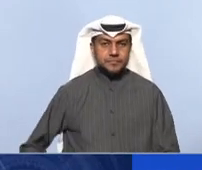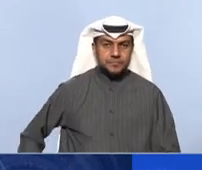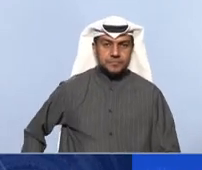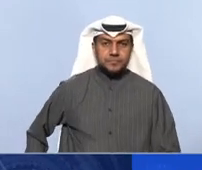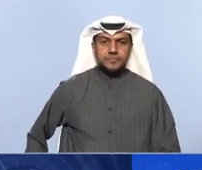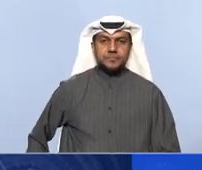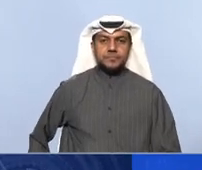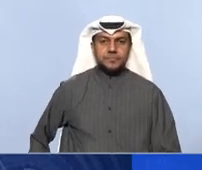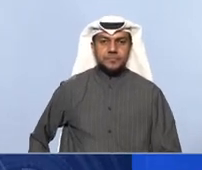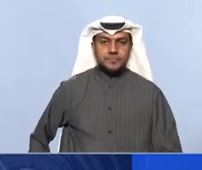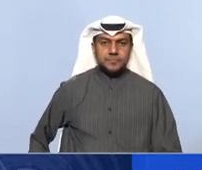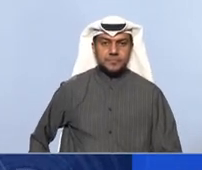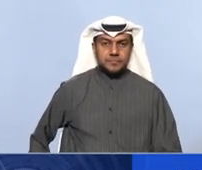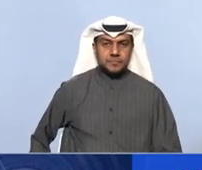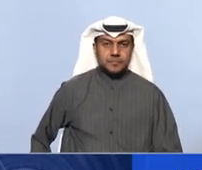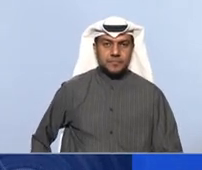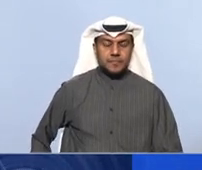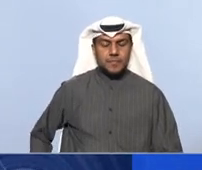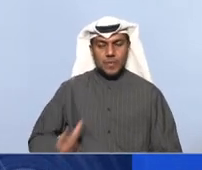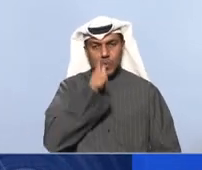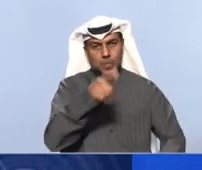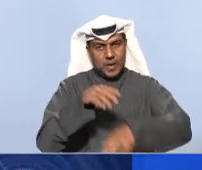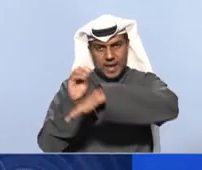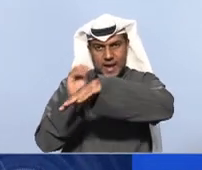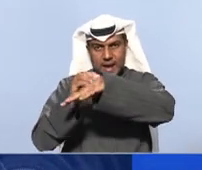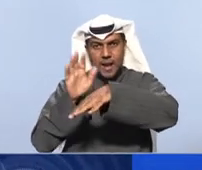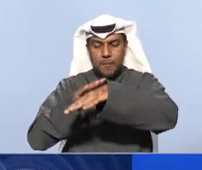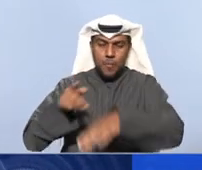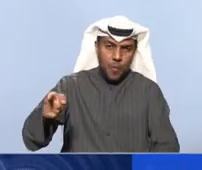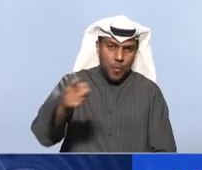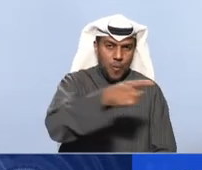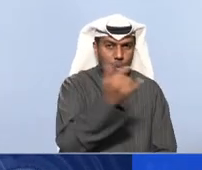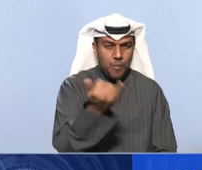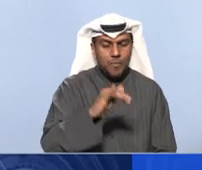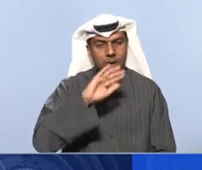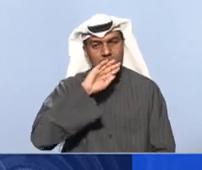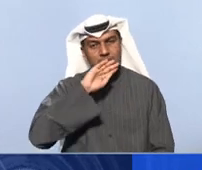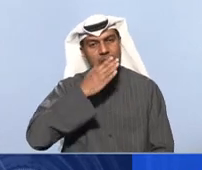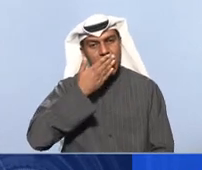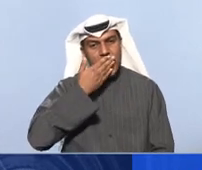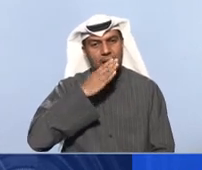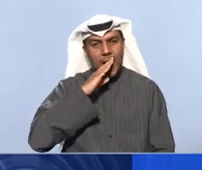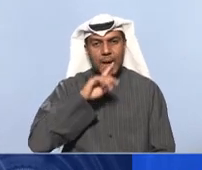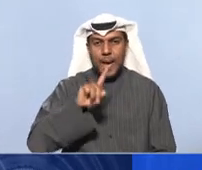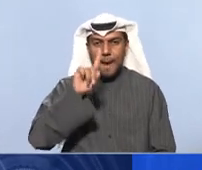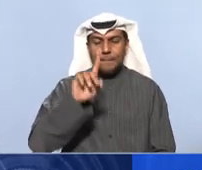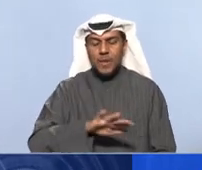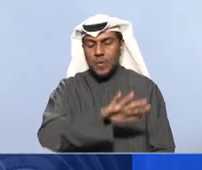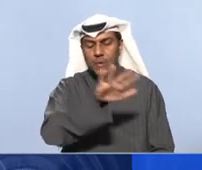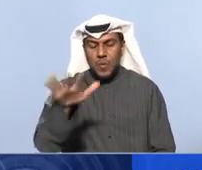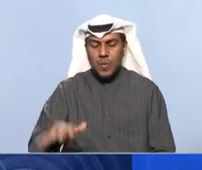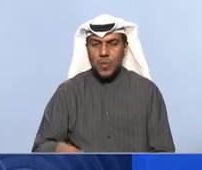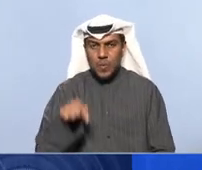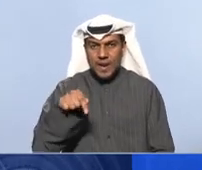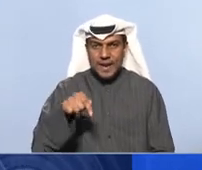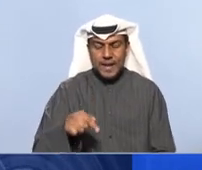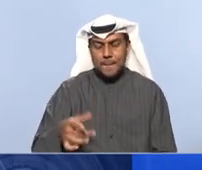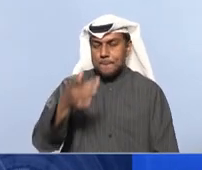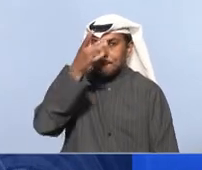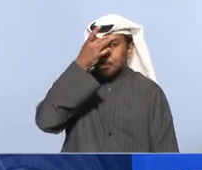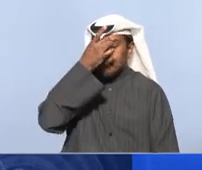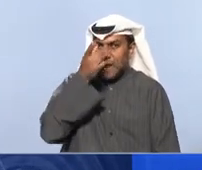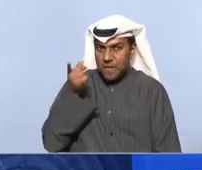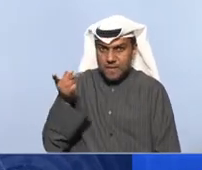أطمئنكم بأن جميع إخواننا المصابين ولله الحمد والذين يتلقون العلاج في إحدى